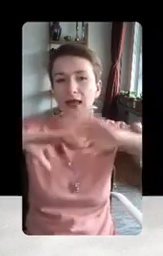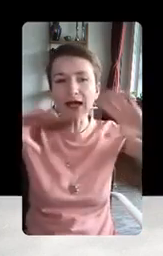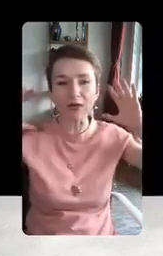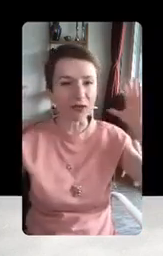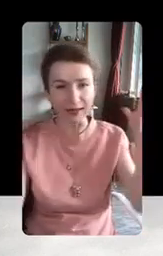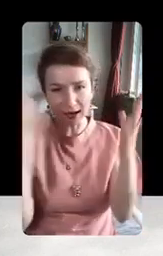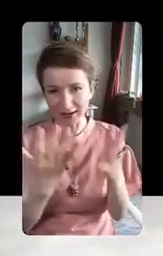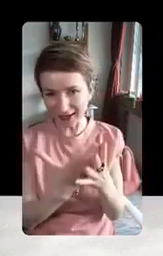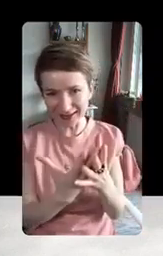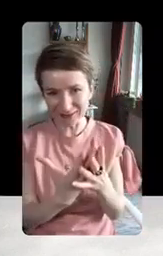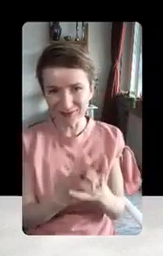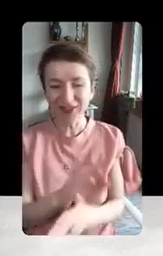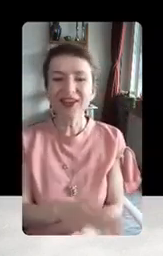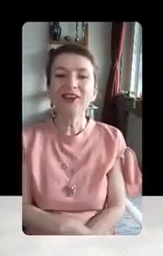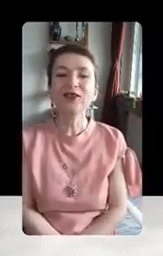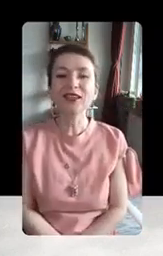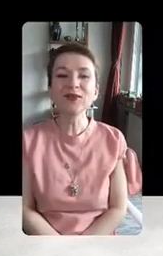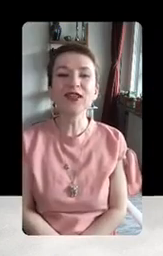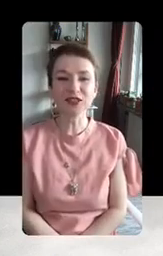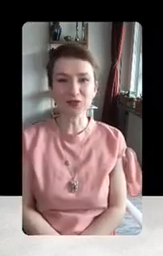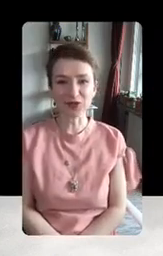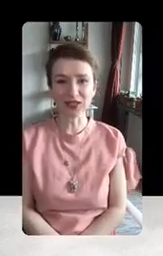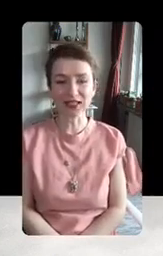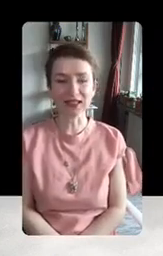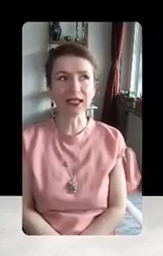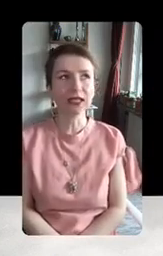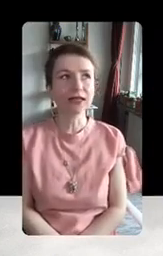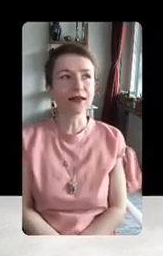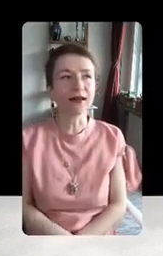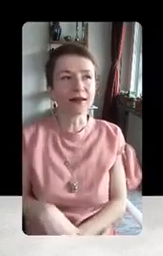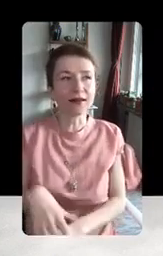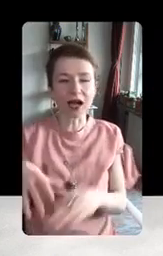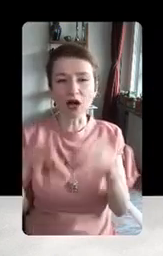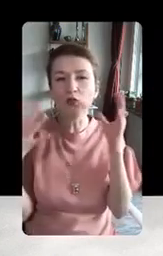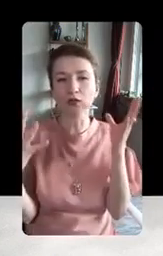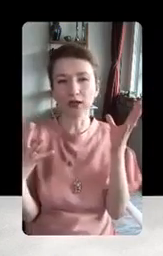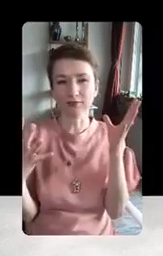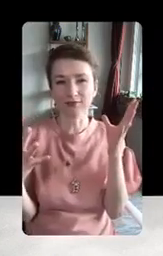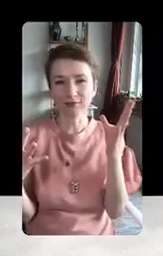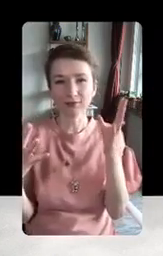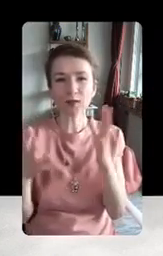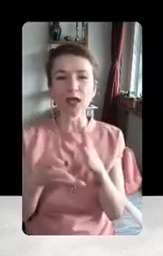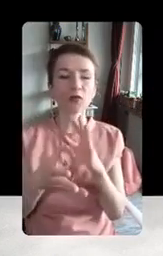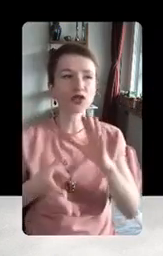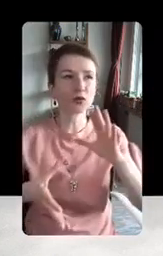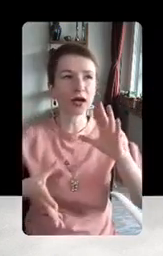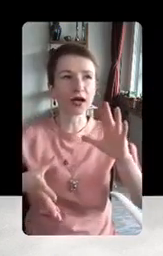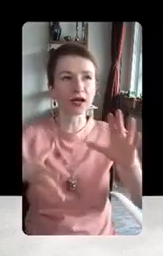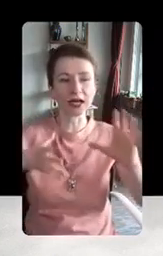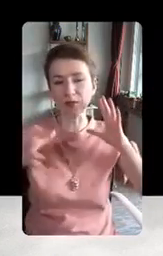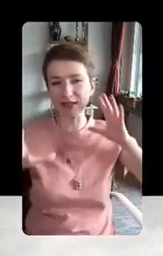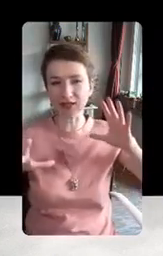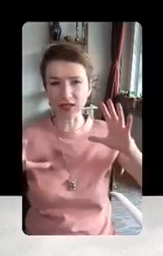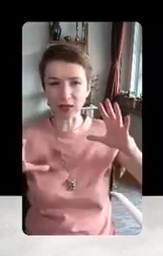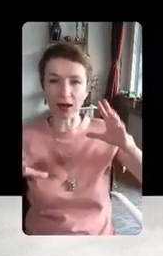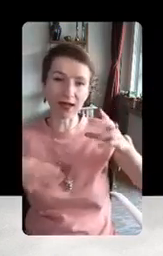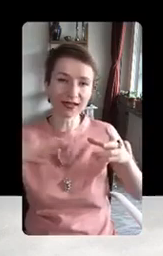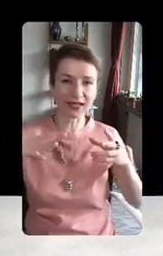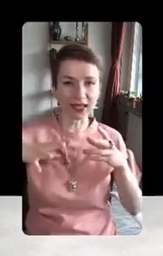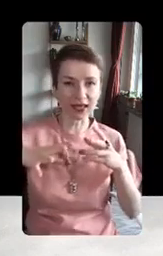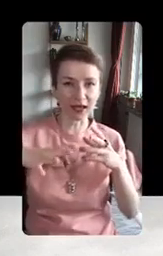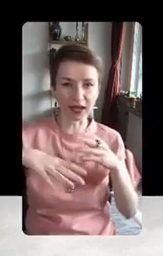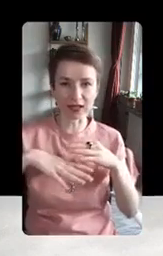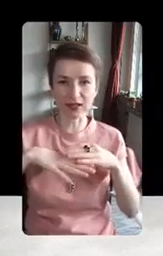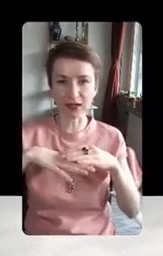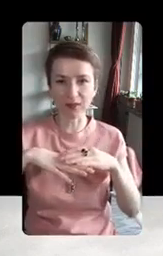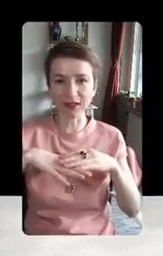такой тотальный матриархат. У них была, можно сказать, такая коммуна. Причем, как описывает сама